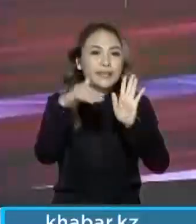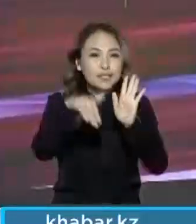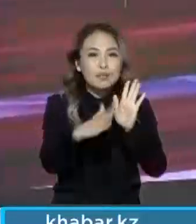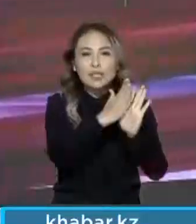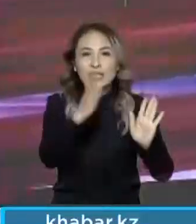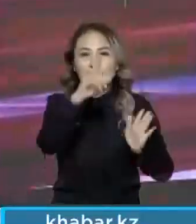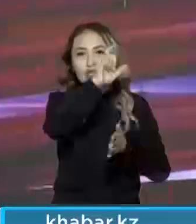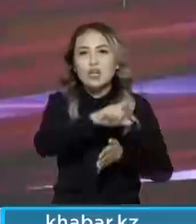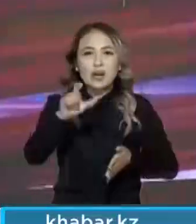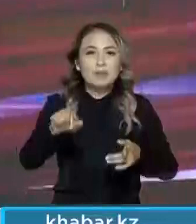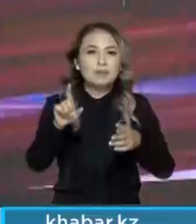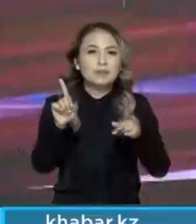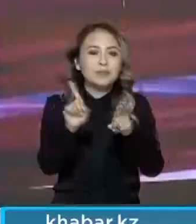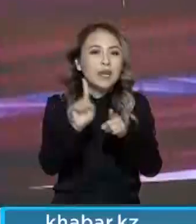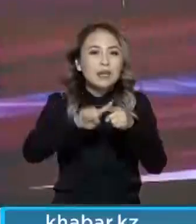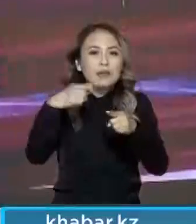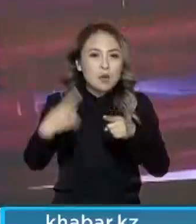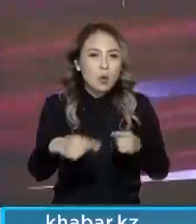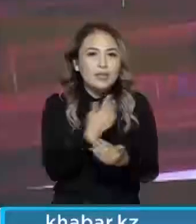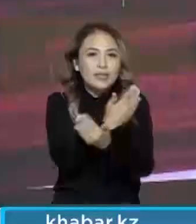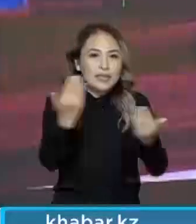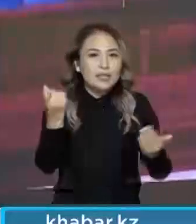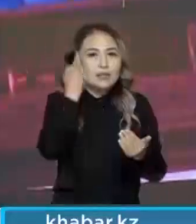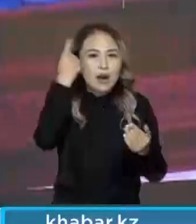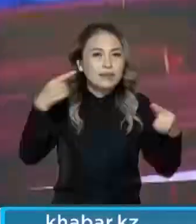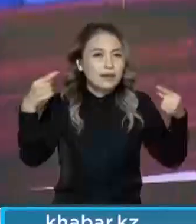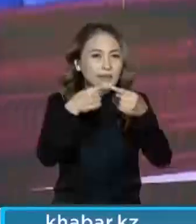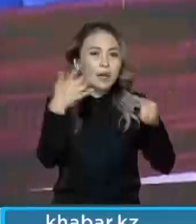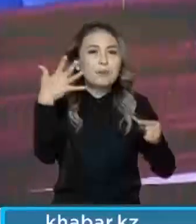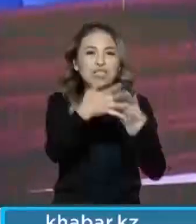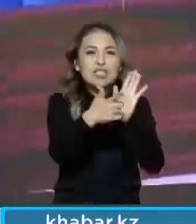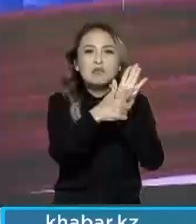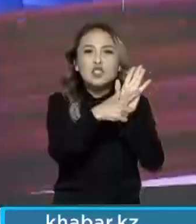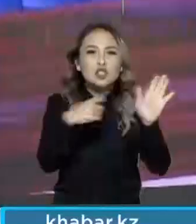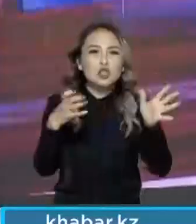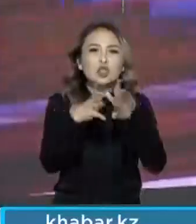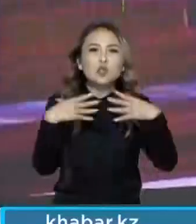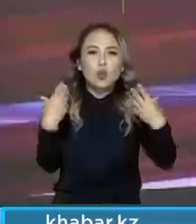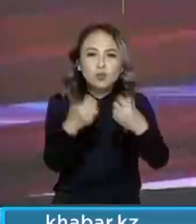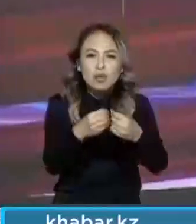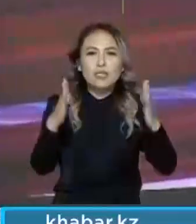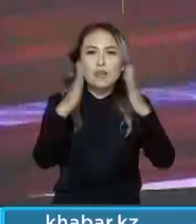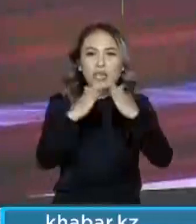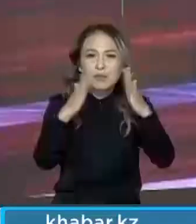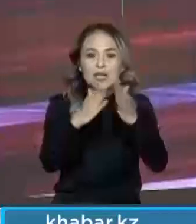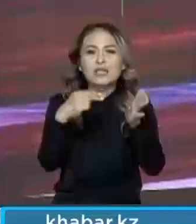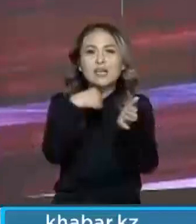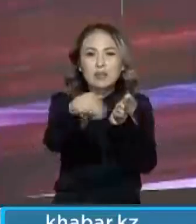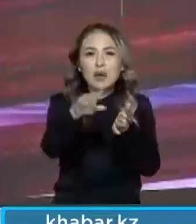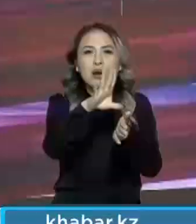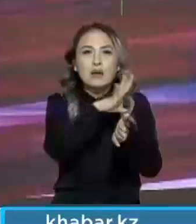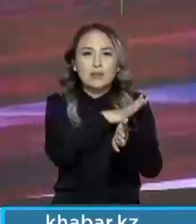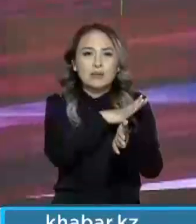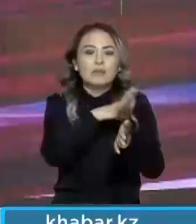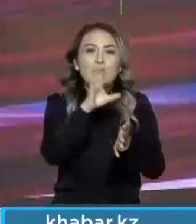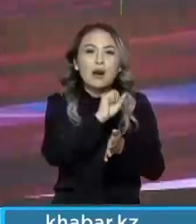Ал 8 мыңнан астамы жарамсыз деп танылған. Олардың иелеріне, нақтырақ айтсақ, 5700 отбасына баспана